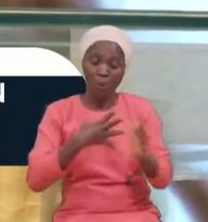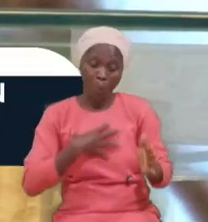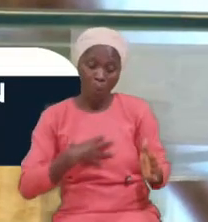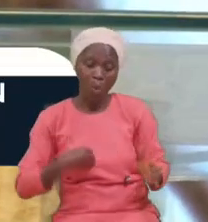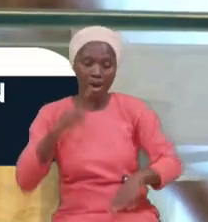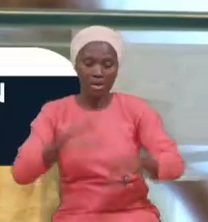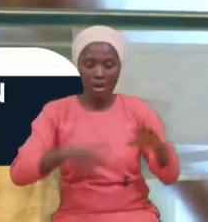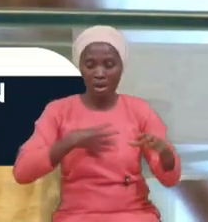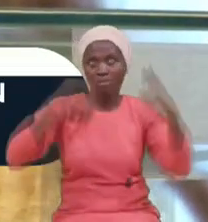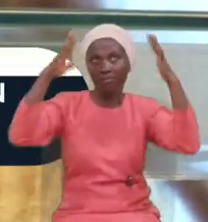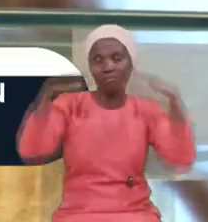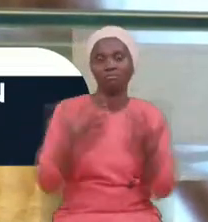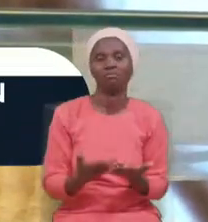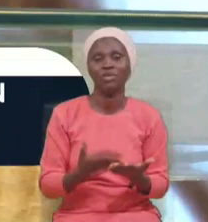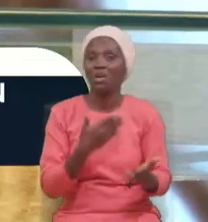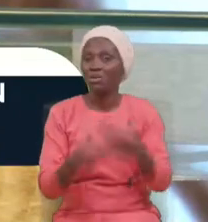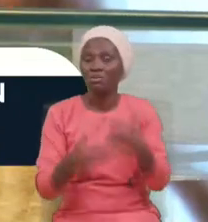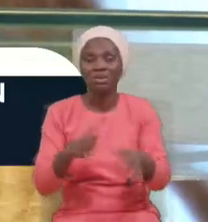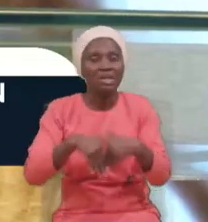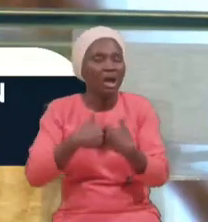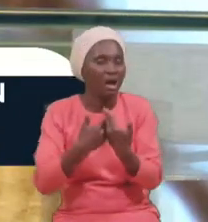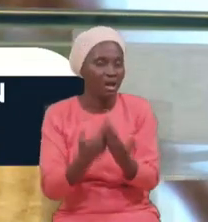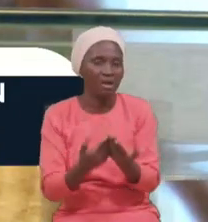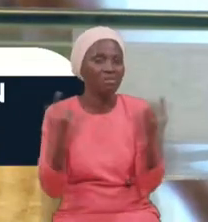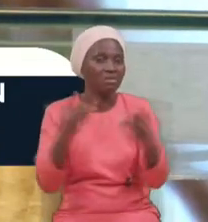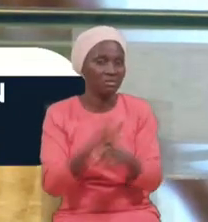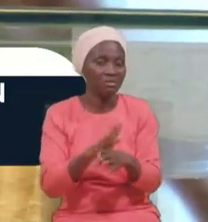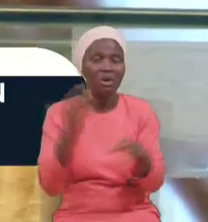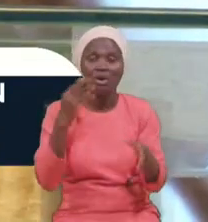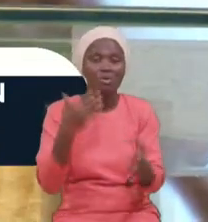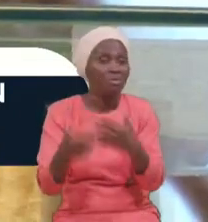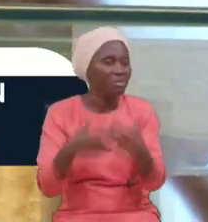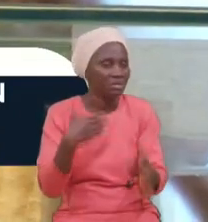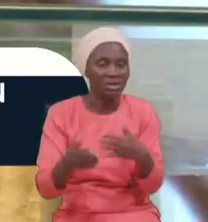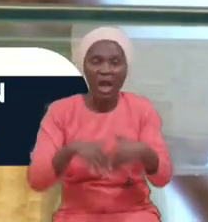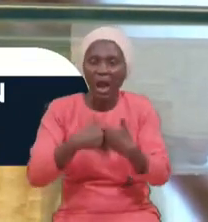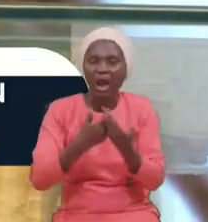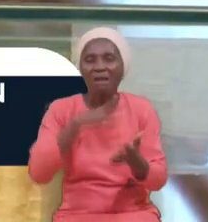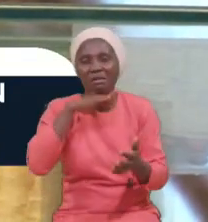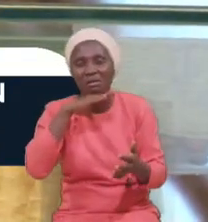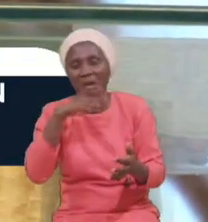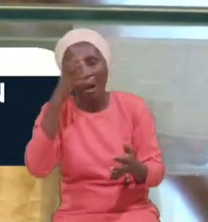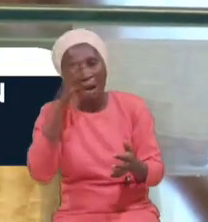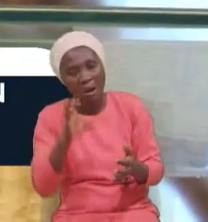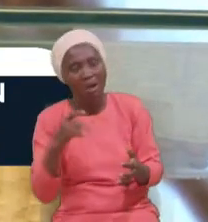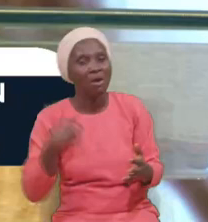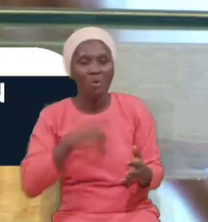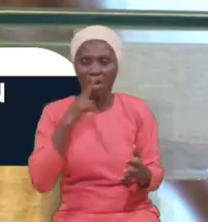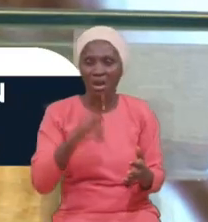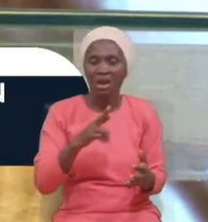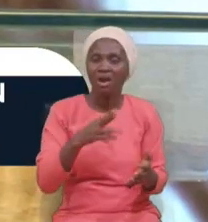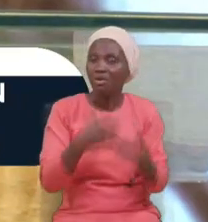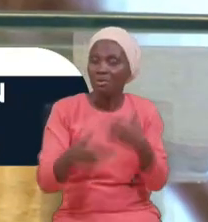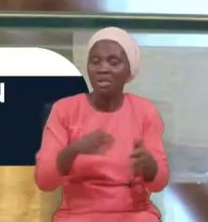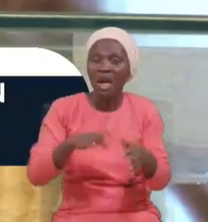neige. Quel que soit l'état dans lequel on se trouve, quelle que soit la pollution en nous, quel que